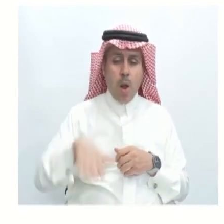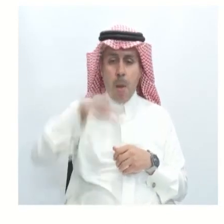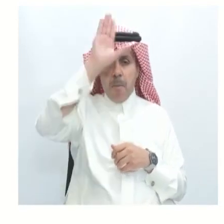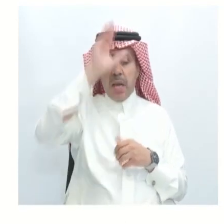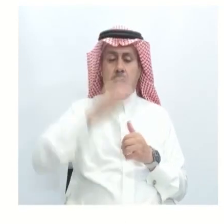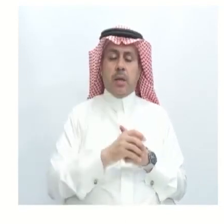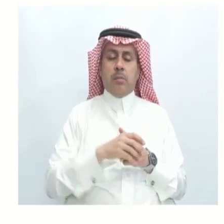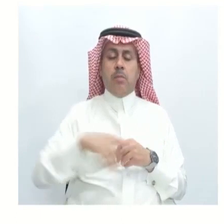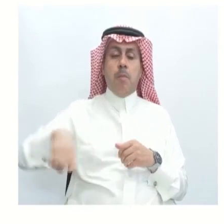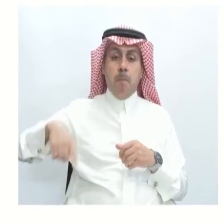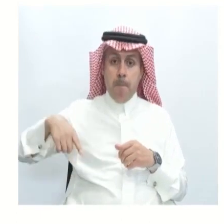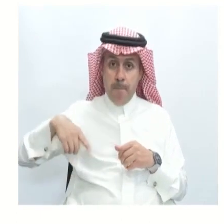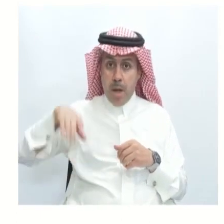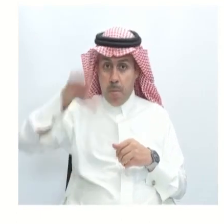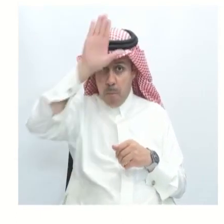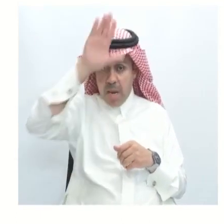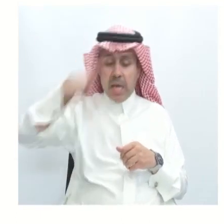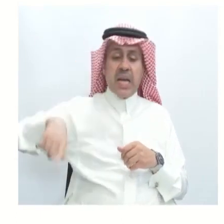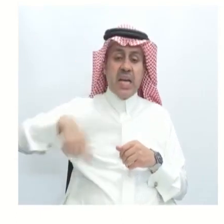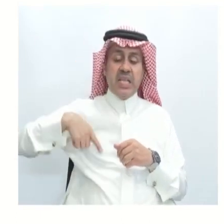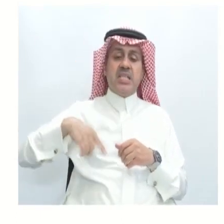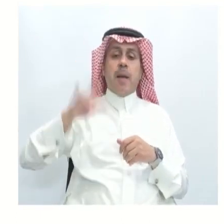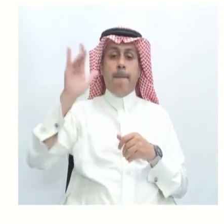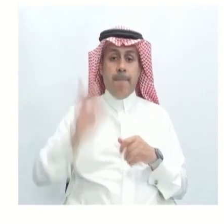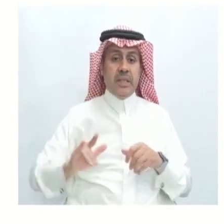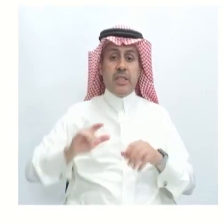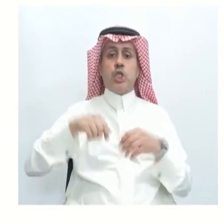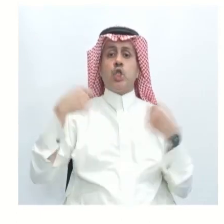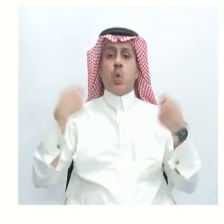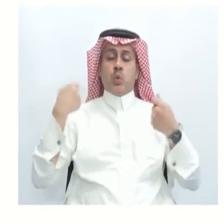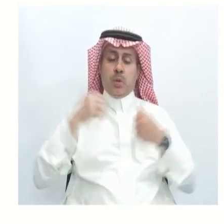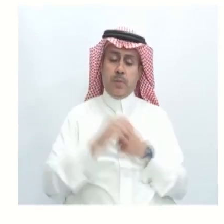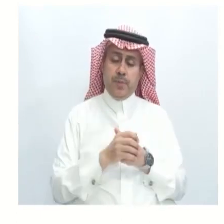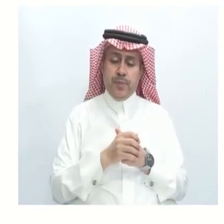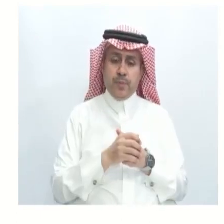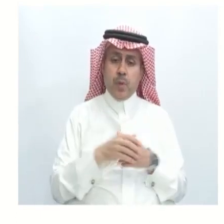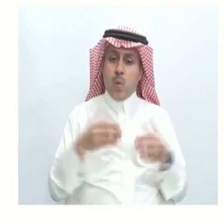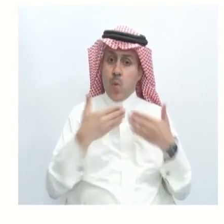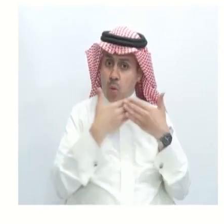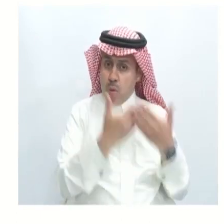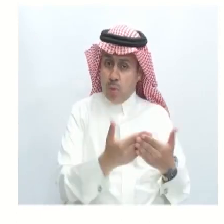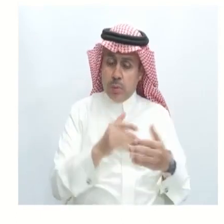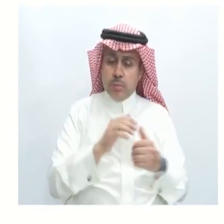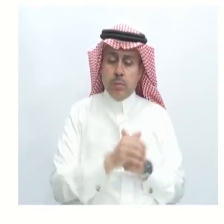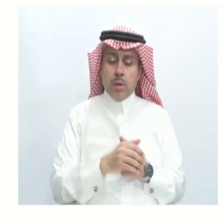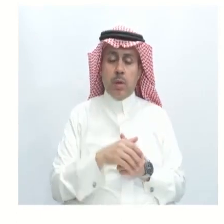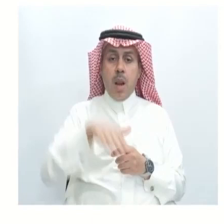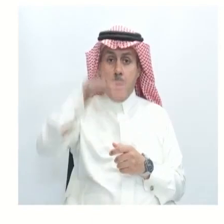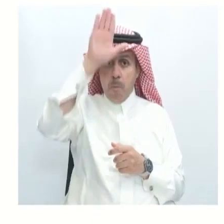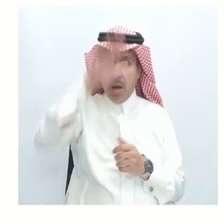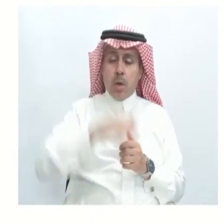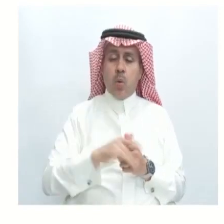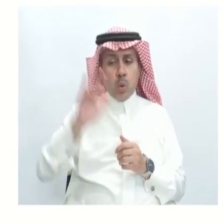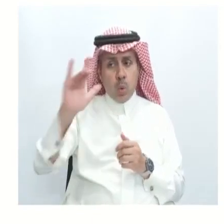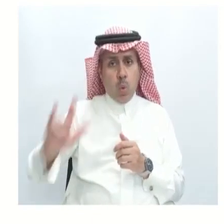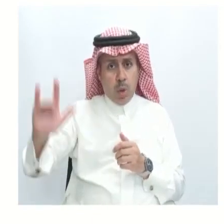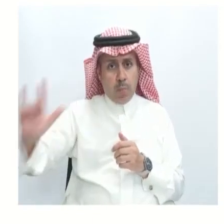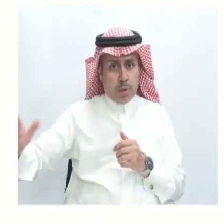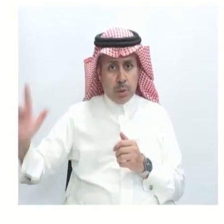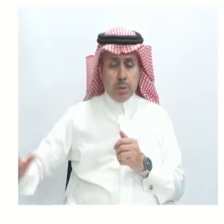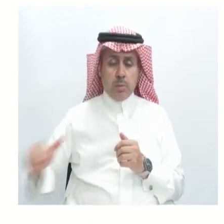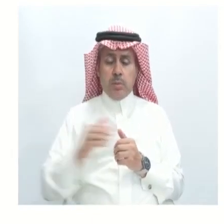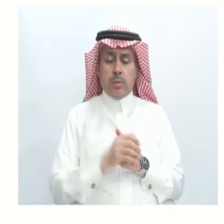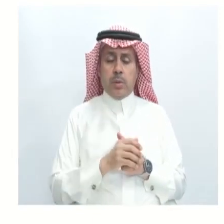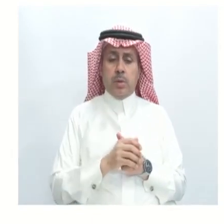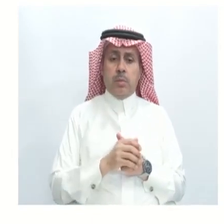65 نظام الاساسي بحكم ويعاونه في اداء اهم اعضاء مجلس الوزراء يعين الملك نواب رئيس المجلس الوزراء